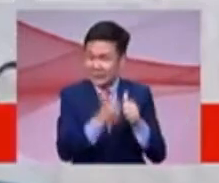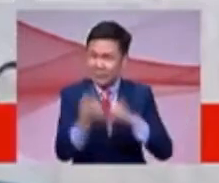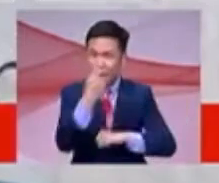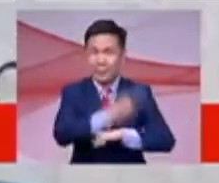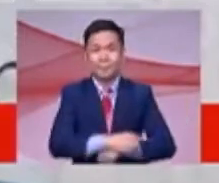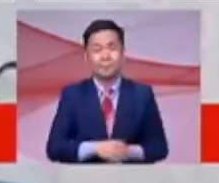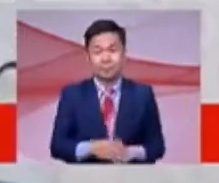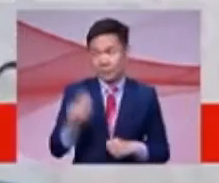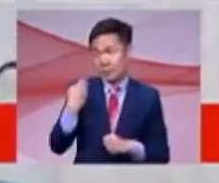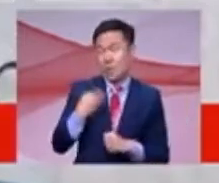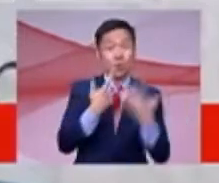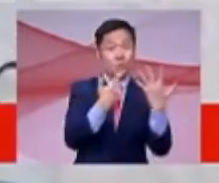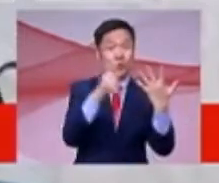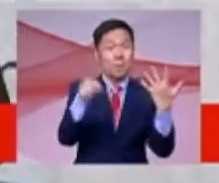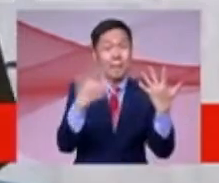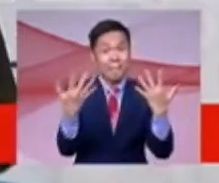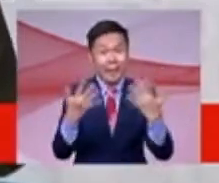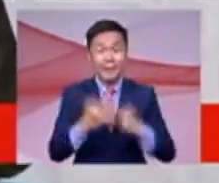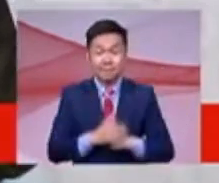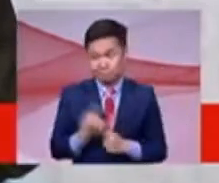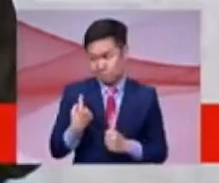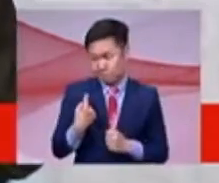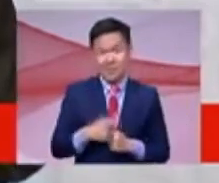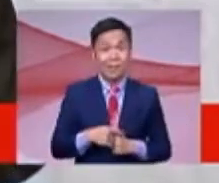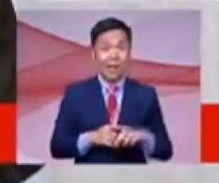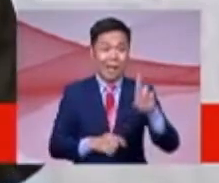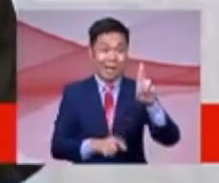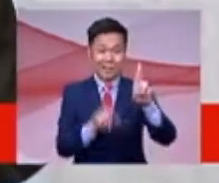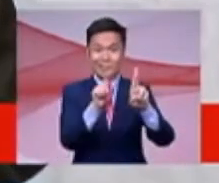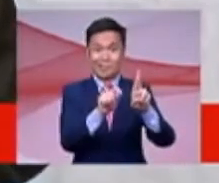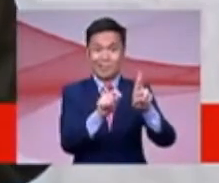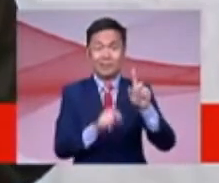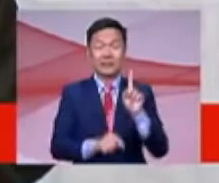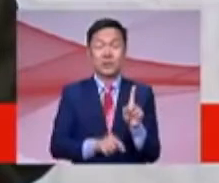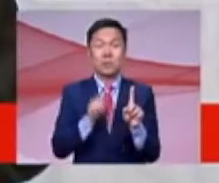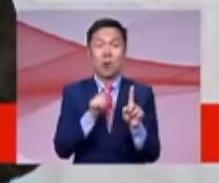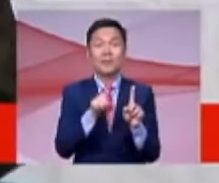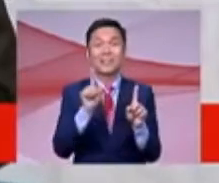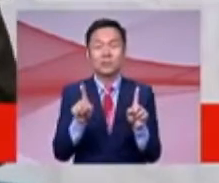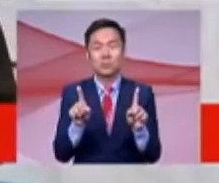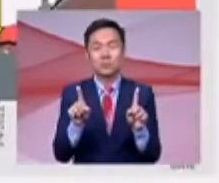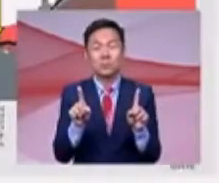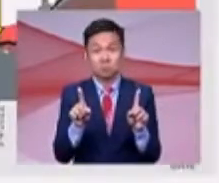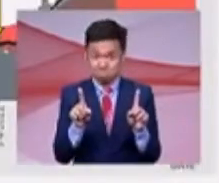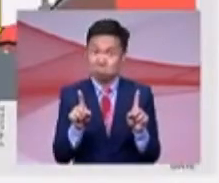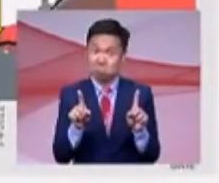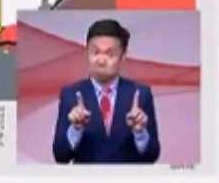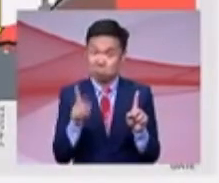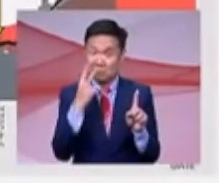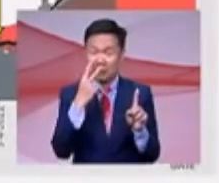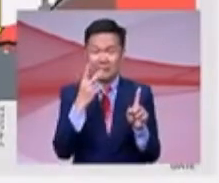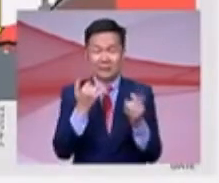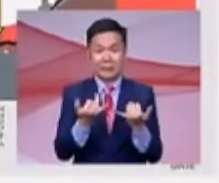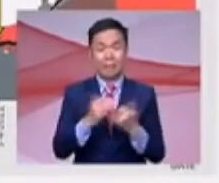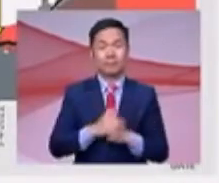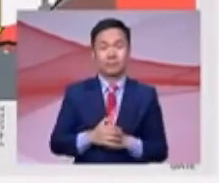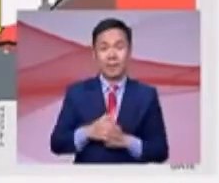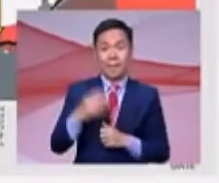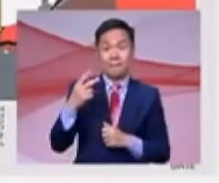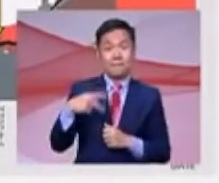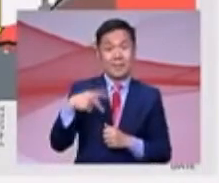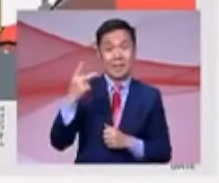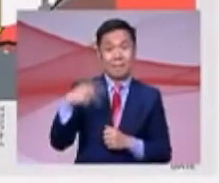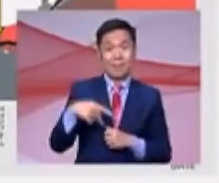Contohnya pada 7 hari bulan Mei, kita dapati RT ialah 1.1. Dan kita lihat tindakan kita